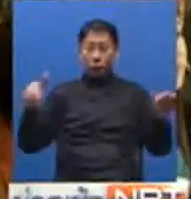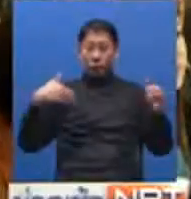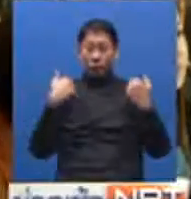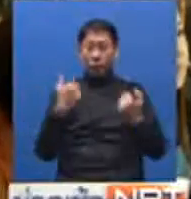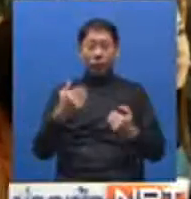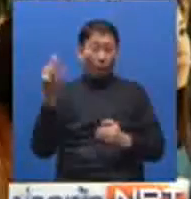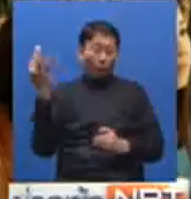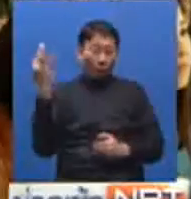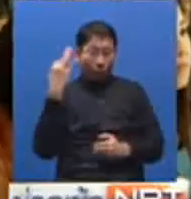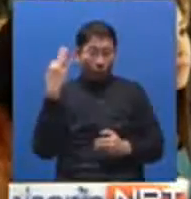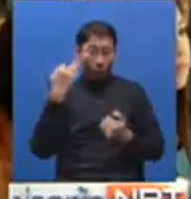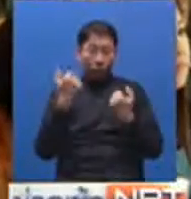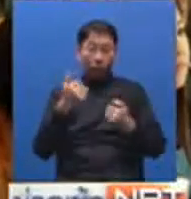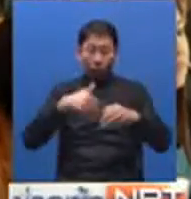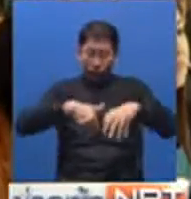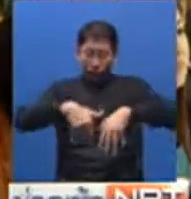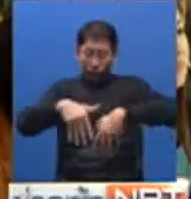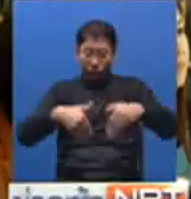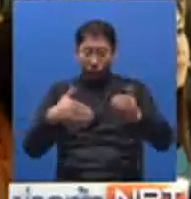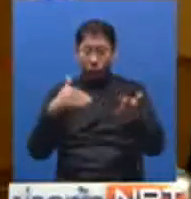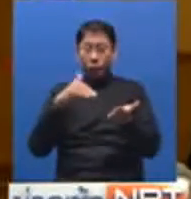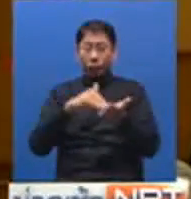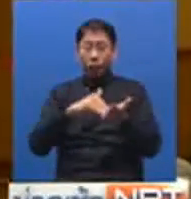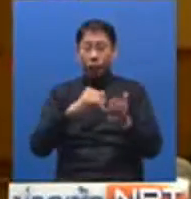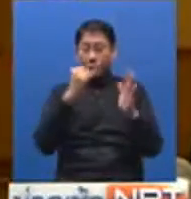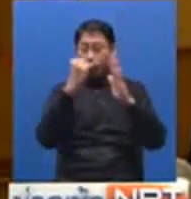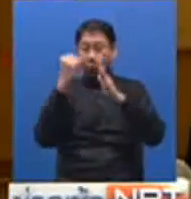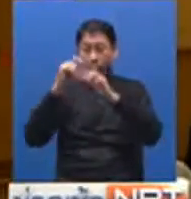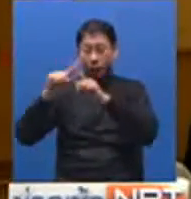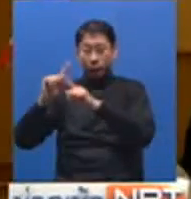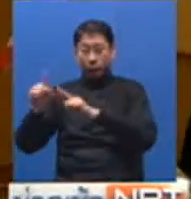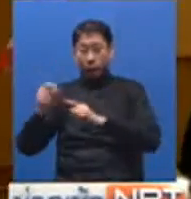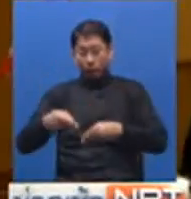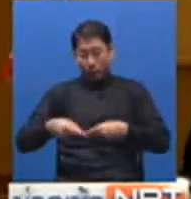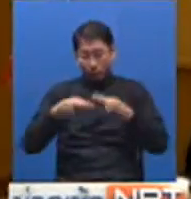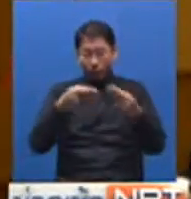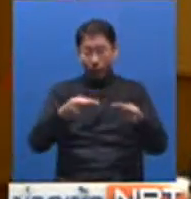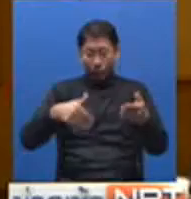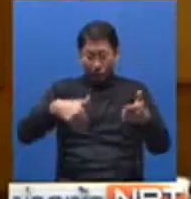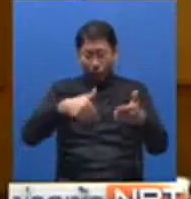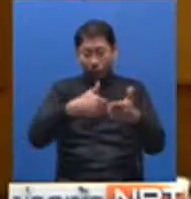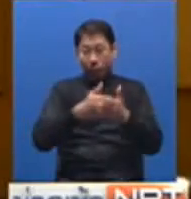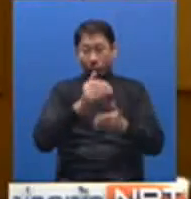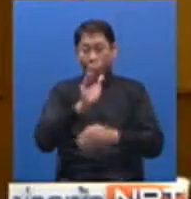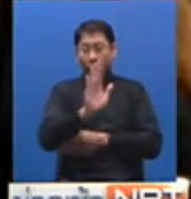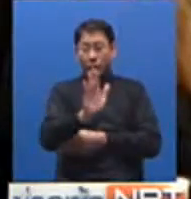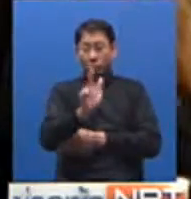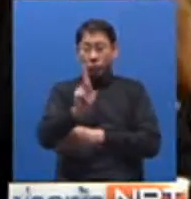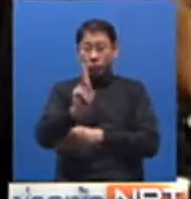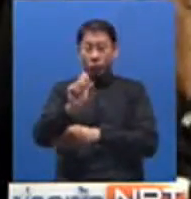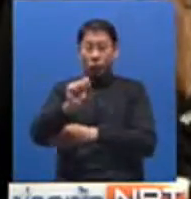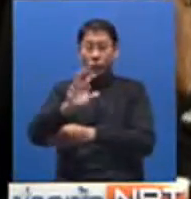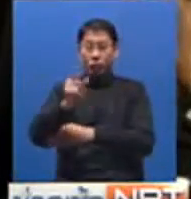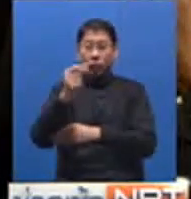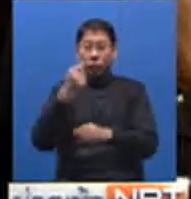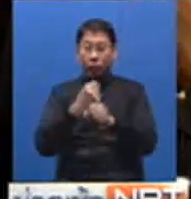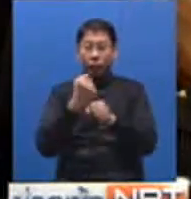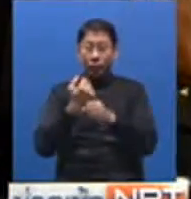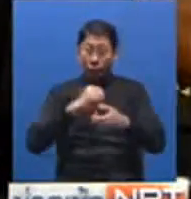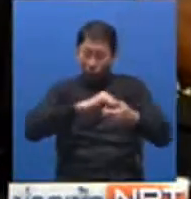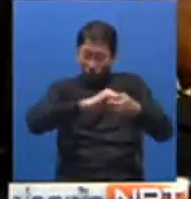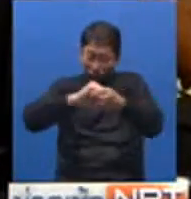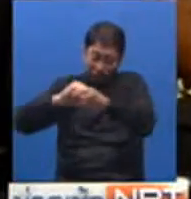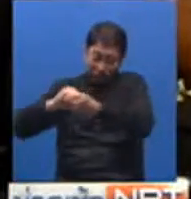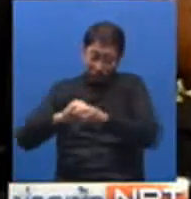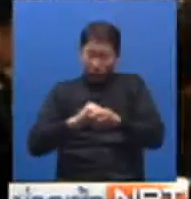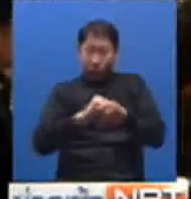ข้อร้องเรียนต่างๆของประชาชนของศูนย์ดำรงธรรมแต่ละจังหวัดมอบนโยบายที่คสชเน้นย้ำเรื่องของการสร้างความปรองดอง